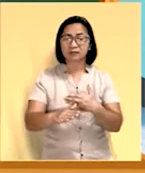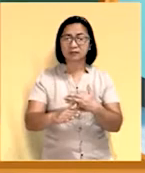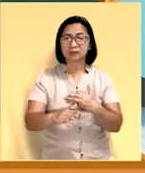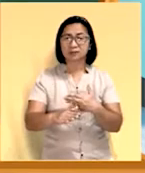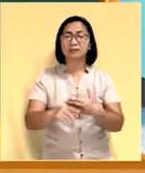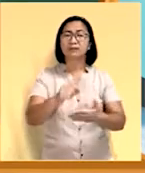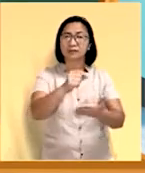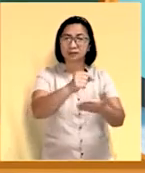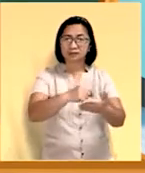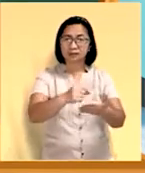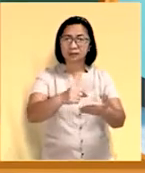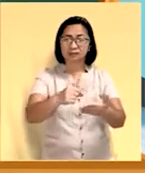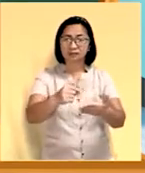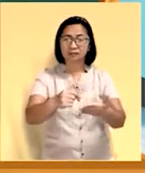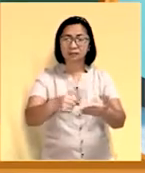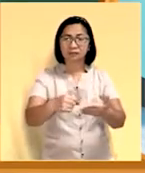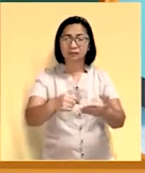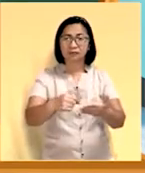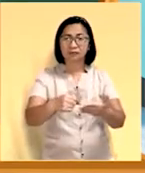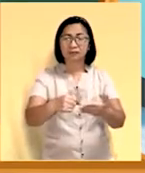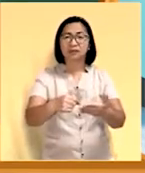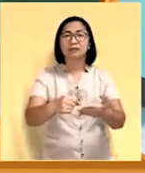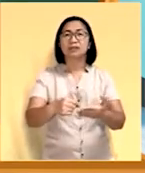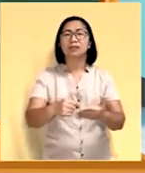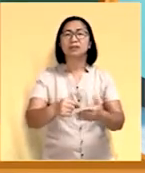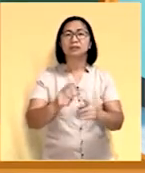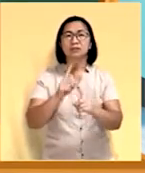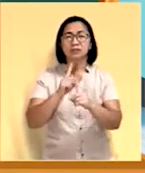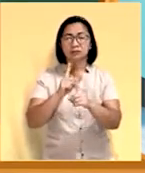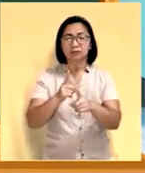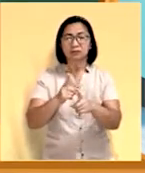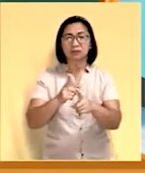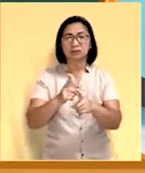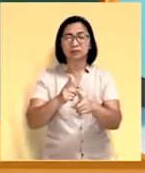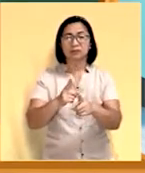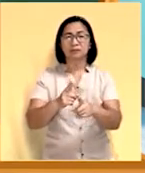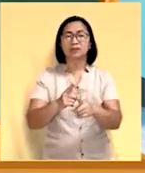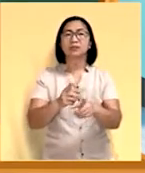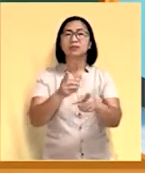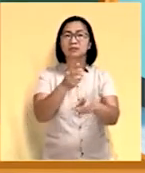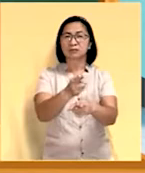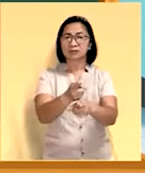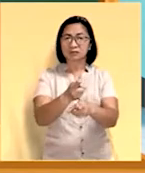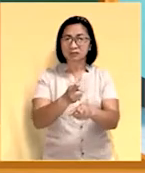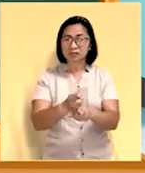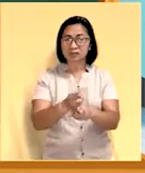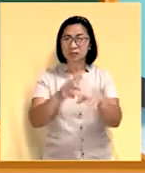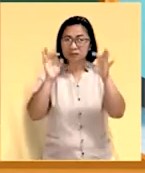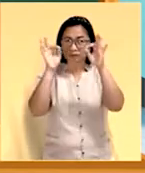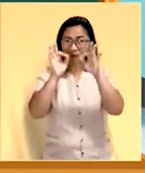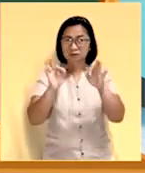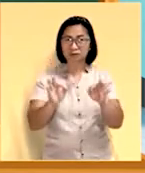Pagkatapos, ating isusulat ang nakuhang sagot sa standard form.